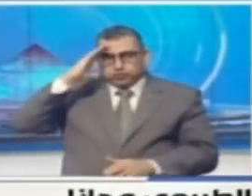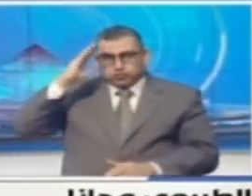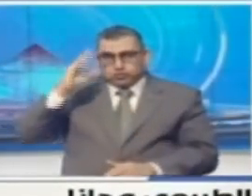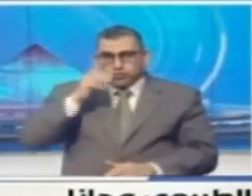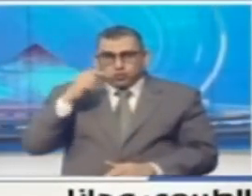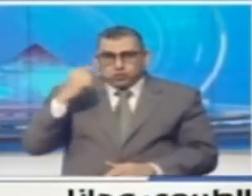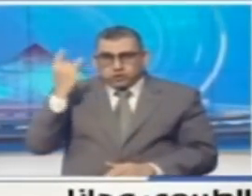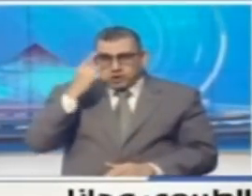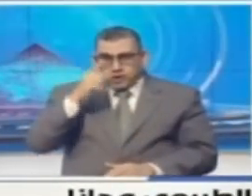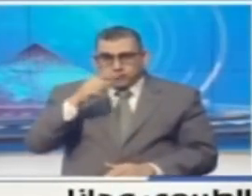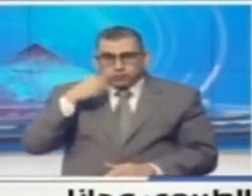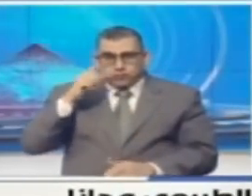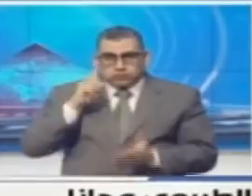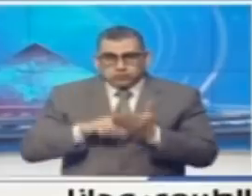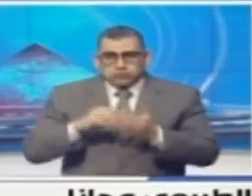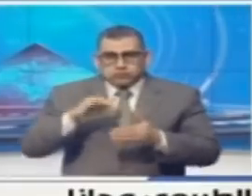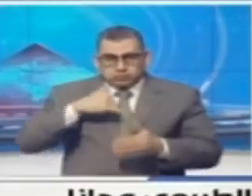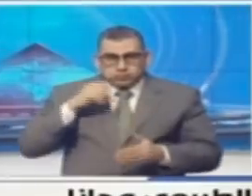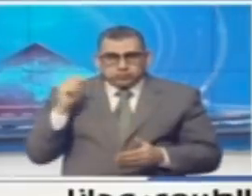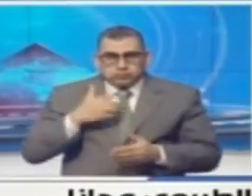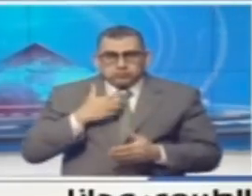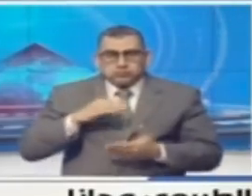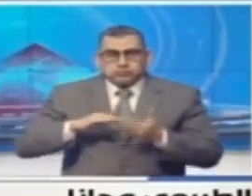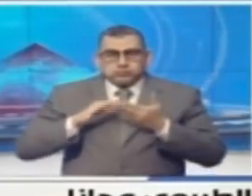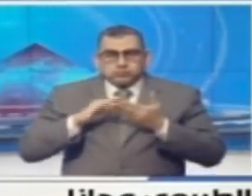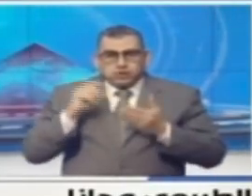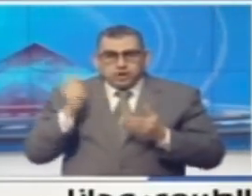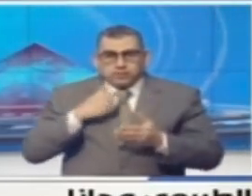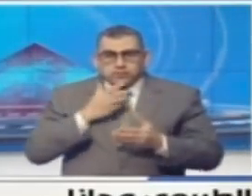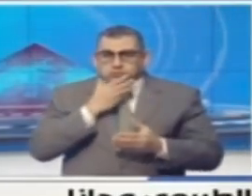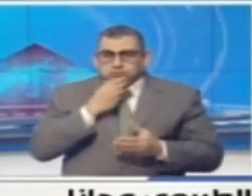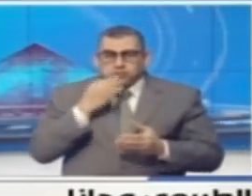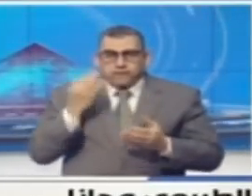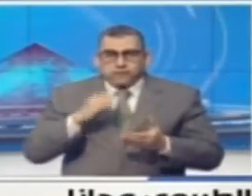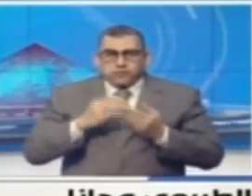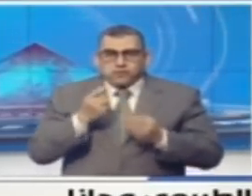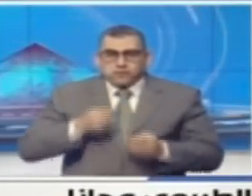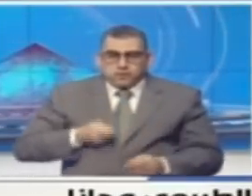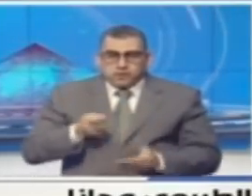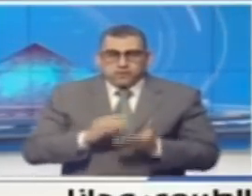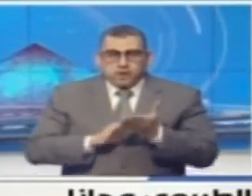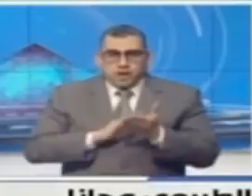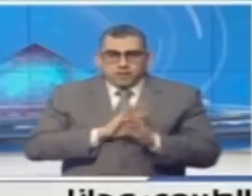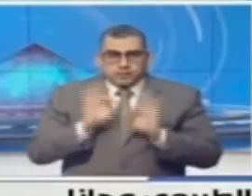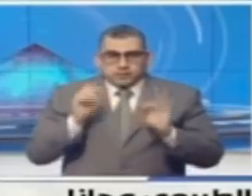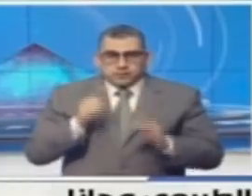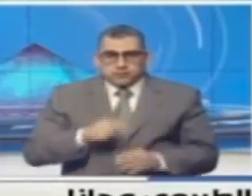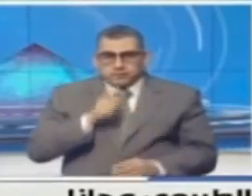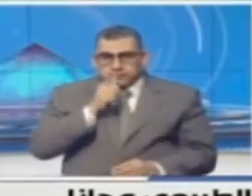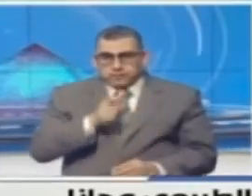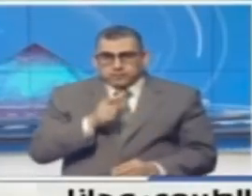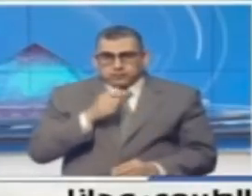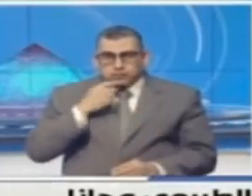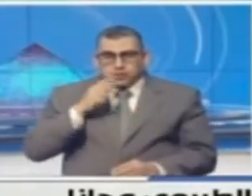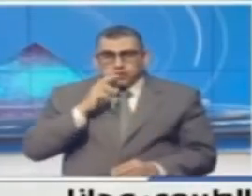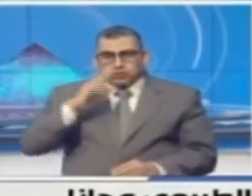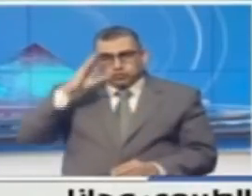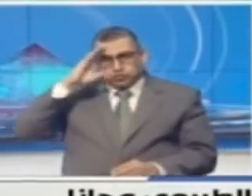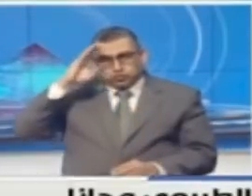وزارة الداخلية الصراحة اتكرمت وخدمتنا وقايمين مجهود ذاتي، ما فيش اي حاجة. اشكر سيادة الرئيس